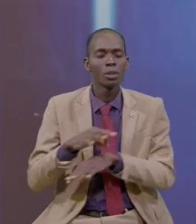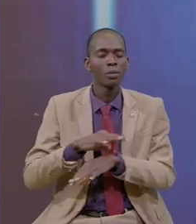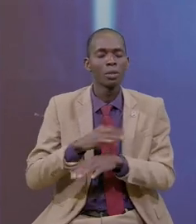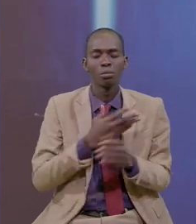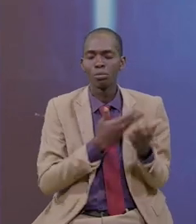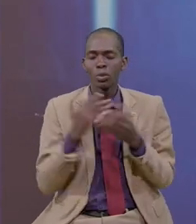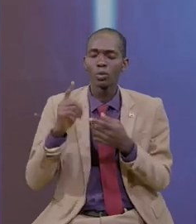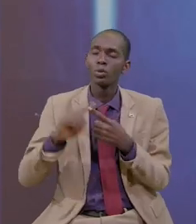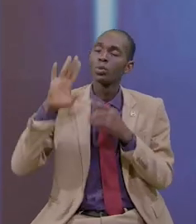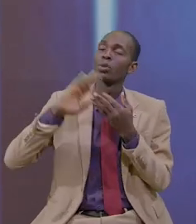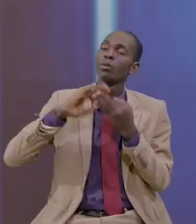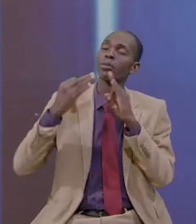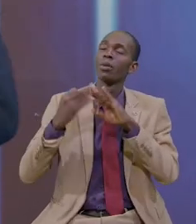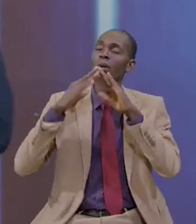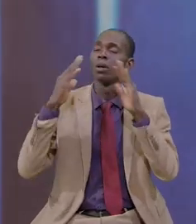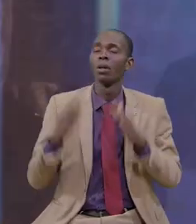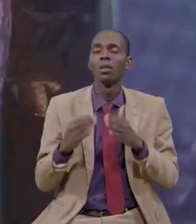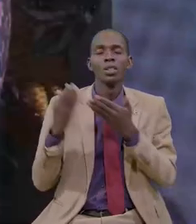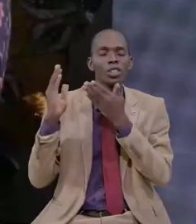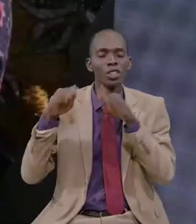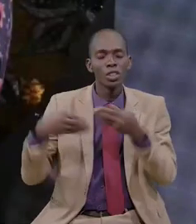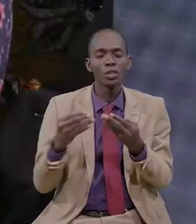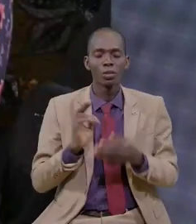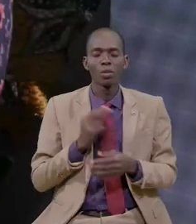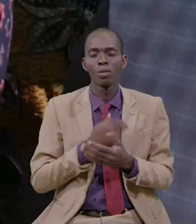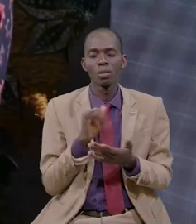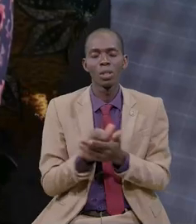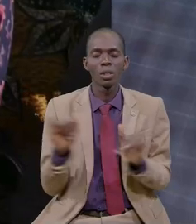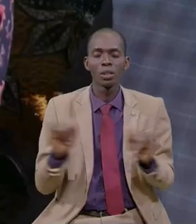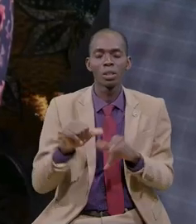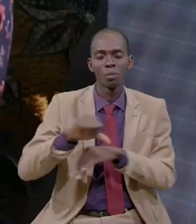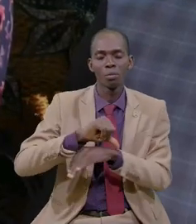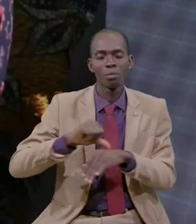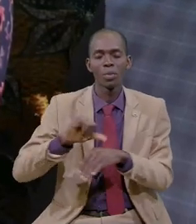je prie, donne à chacun au nom de Jésus.